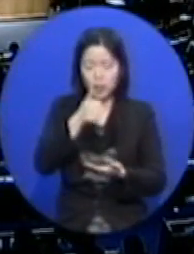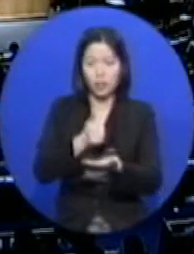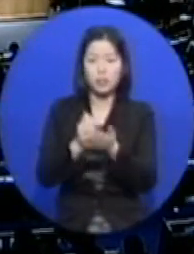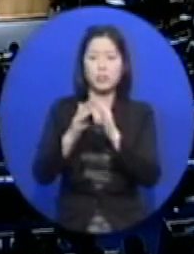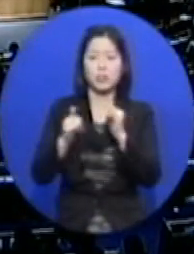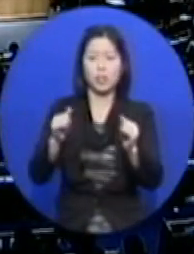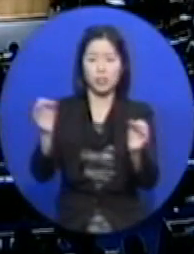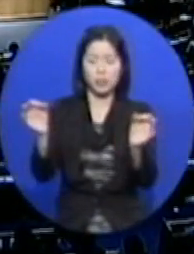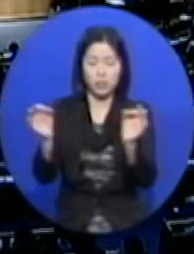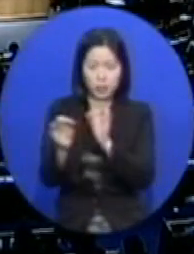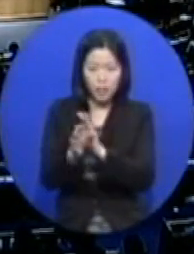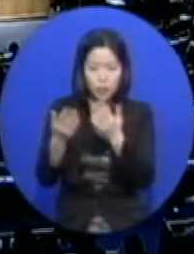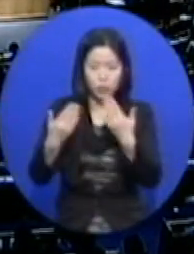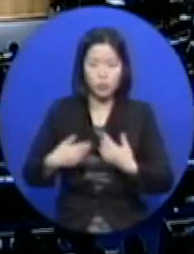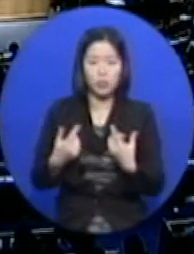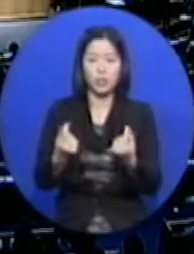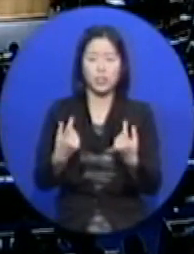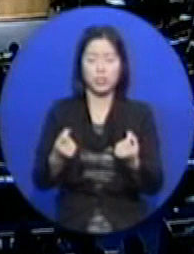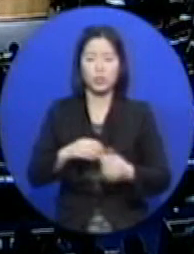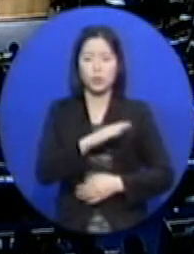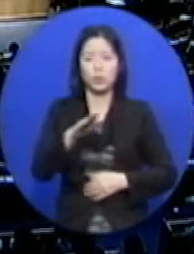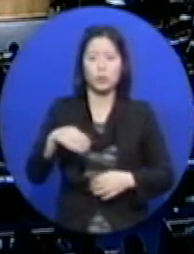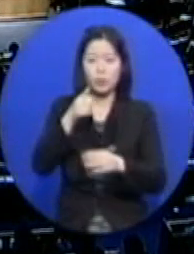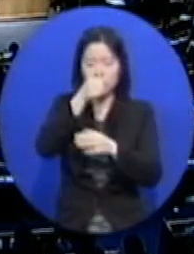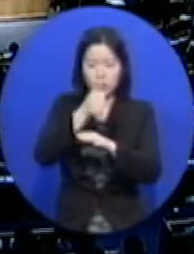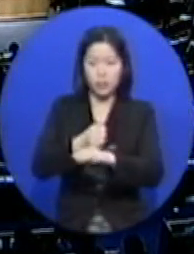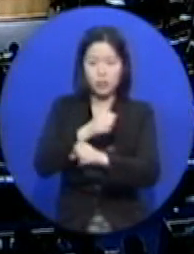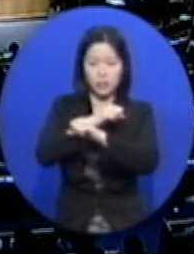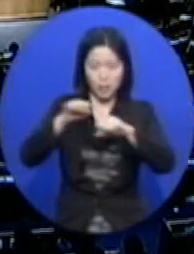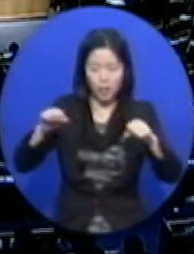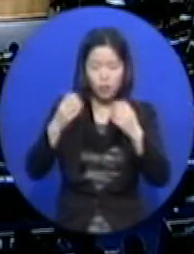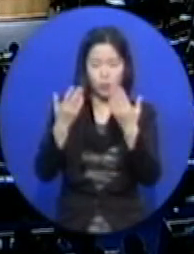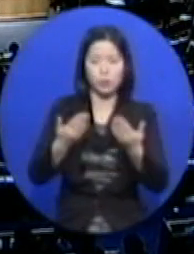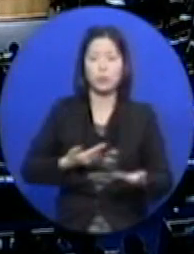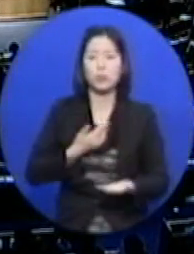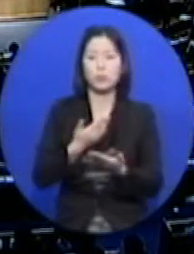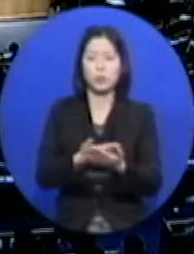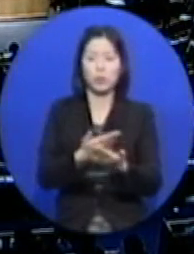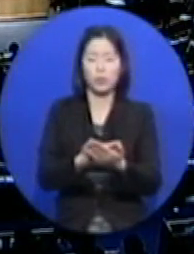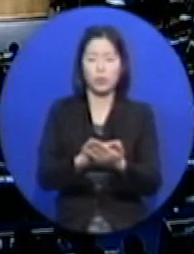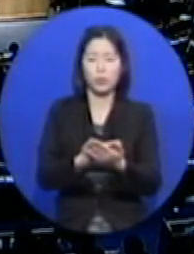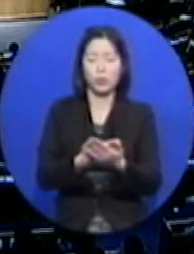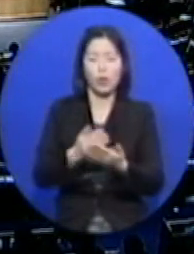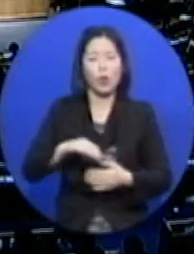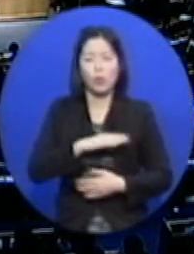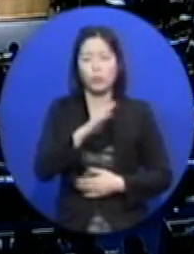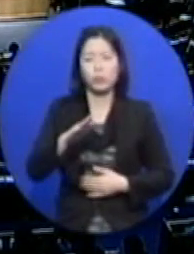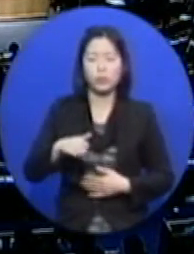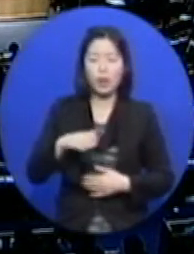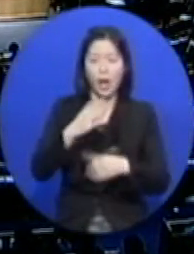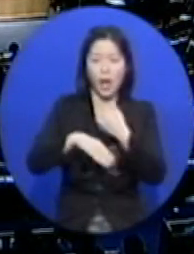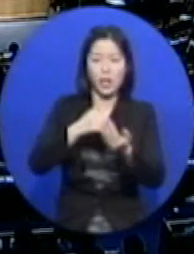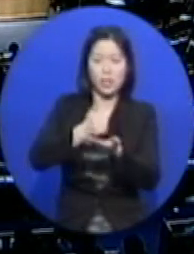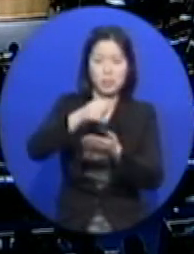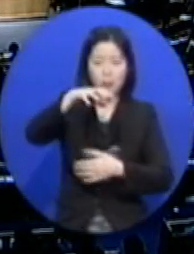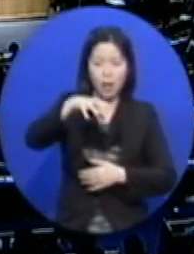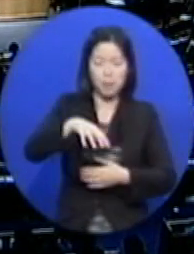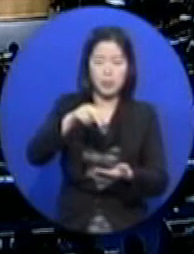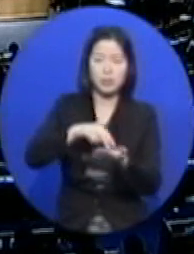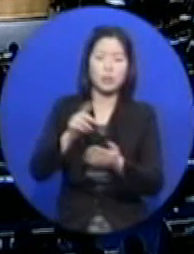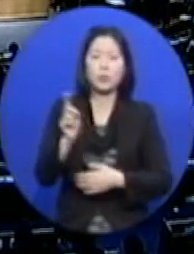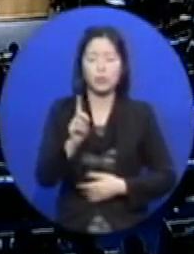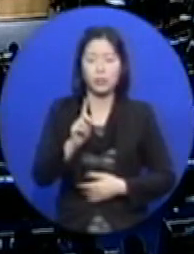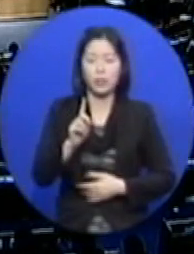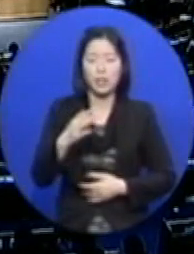우리 죄를 사하여 주옵시고 우리가 하나님 앞에 섰을 때 어떻게 할 거예요 나는 모든 죄가